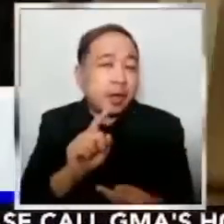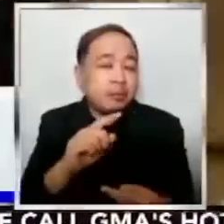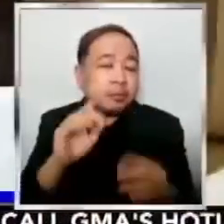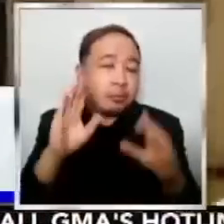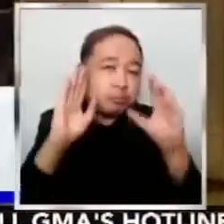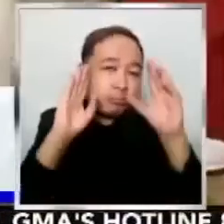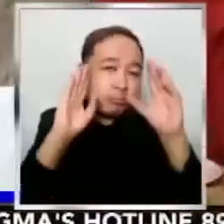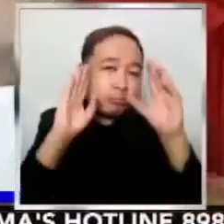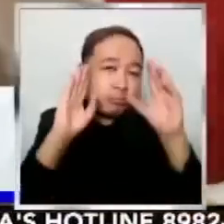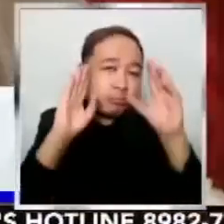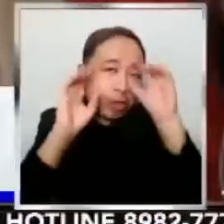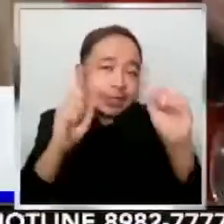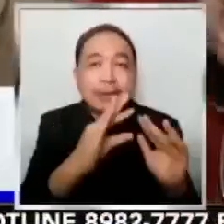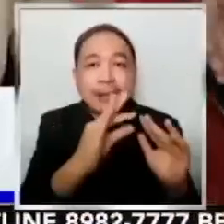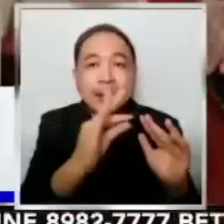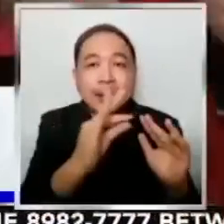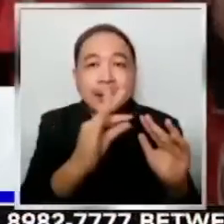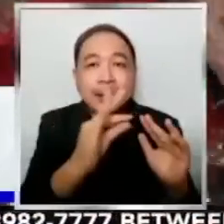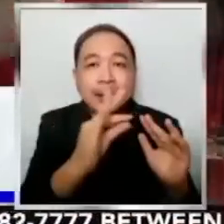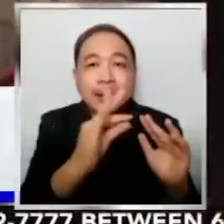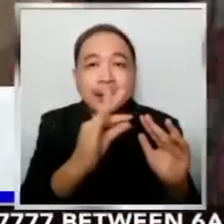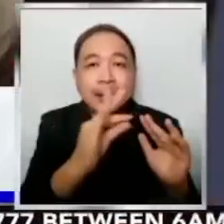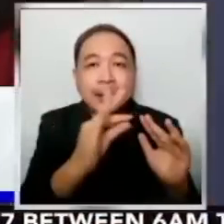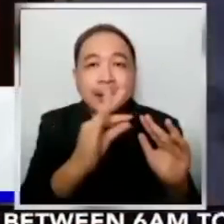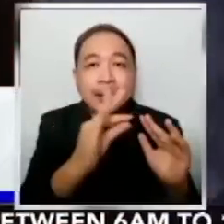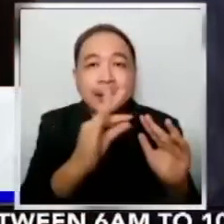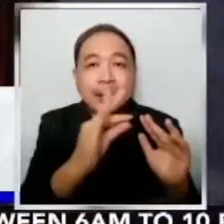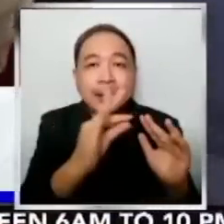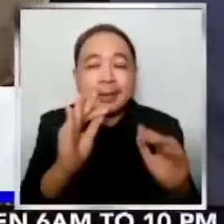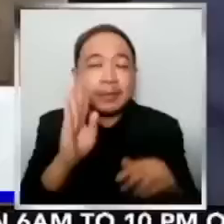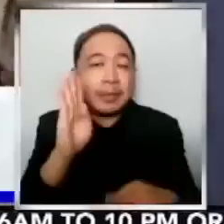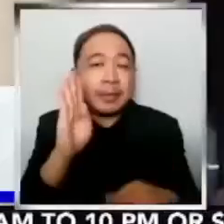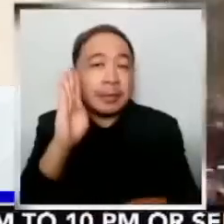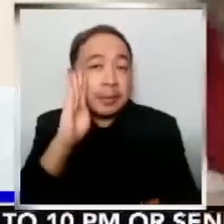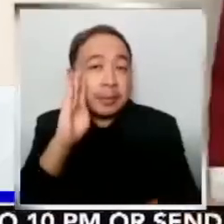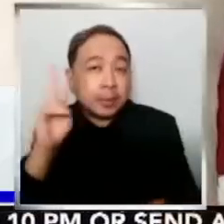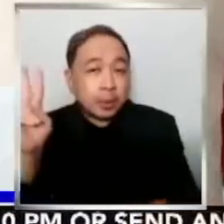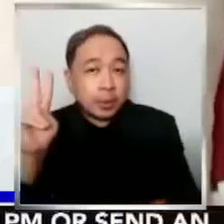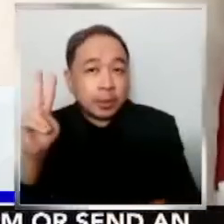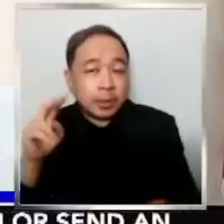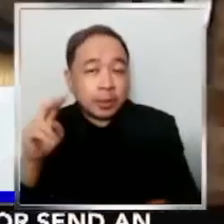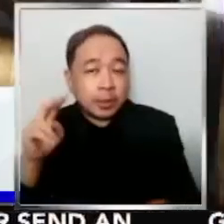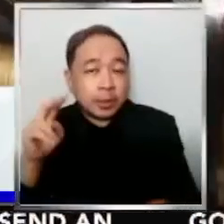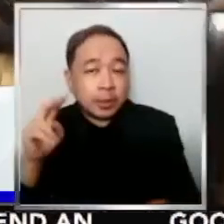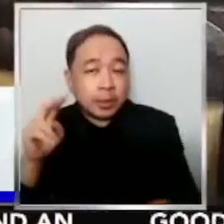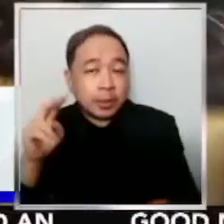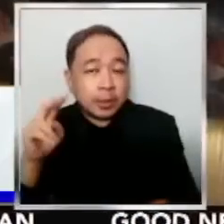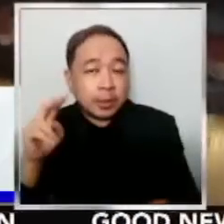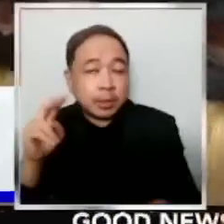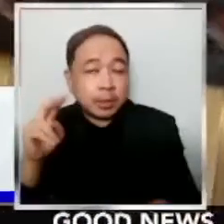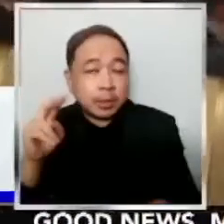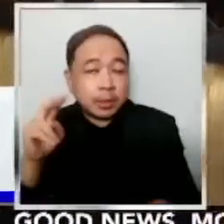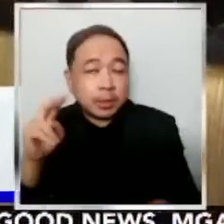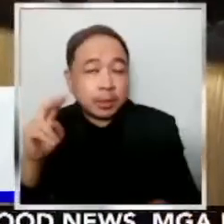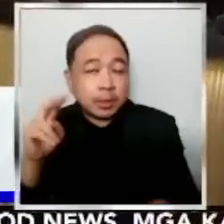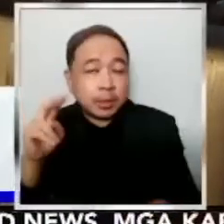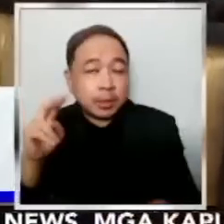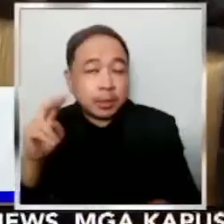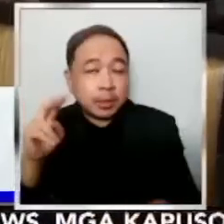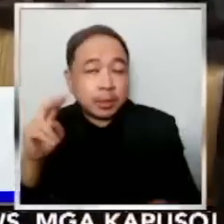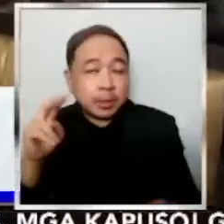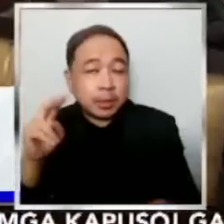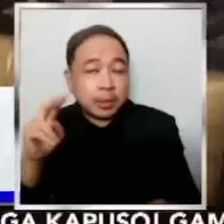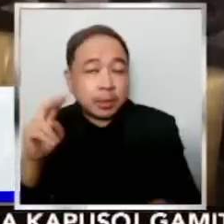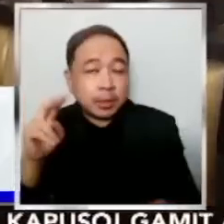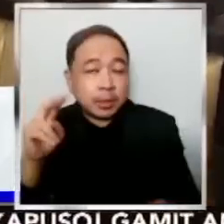nang dumating sila sa awarding ceremony ng Philippines-China Understanding Celebration. Ito ang unang public event